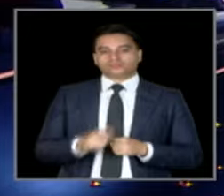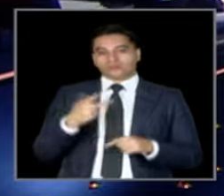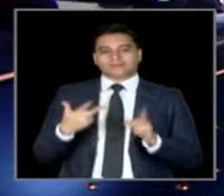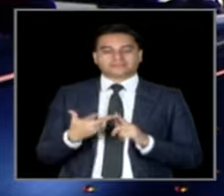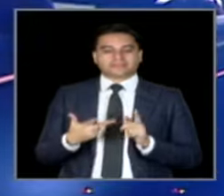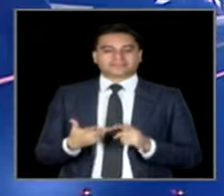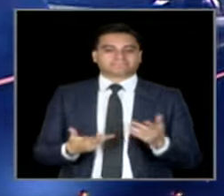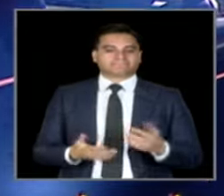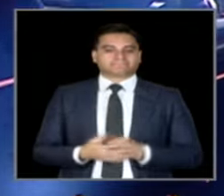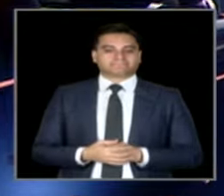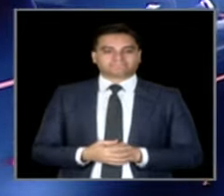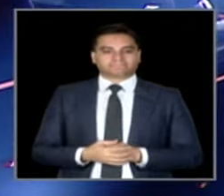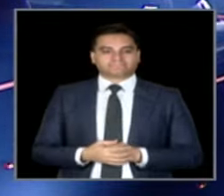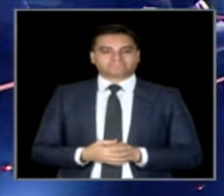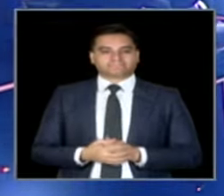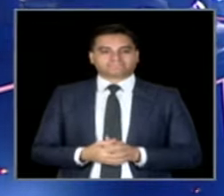التالت